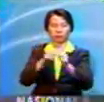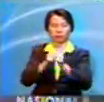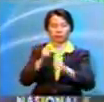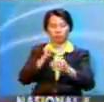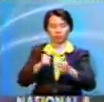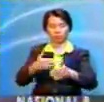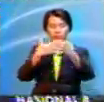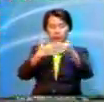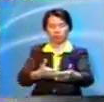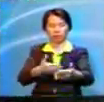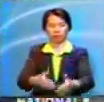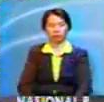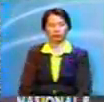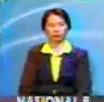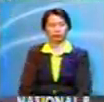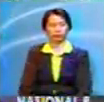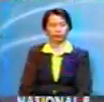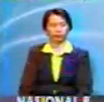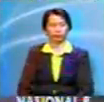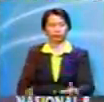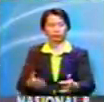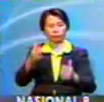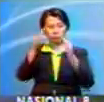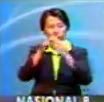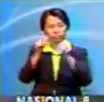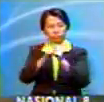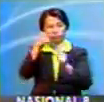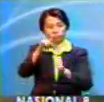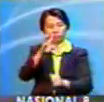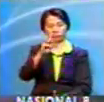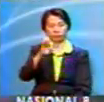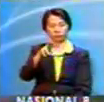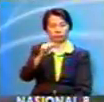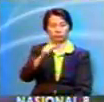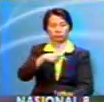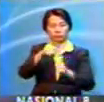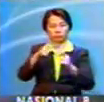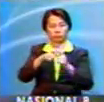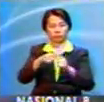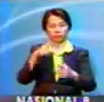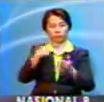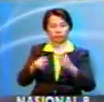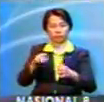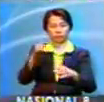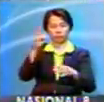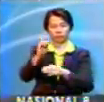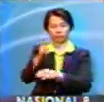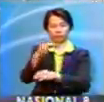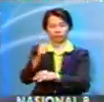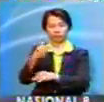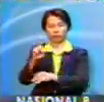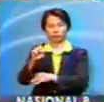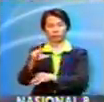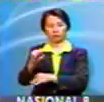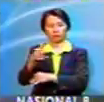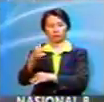menerusi sebagai penalti. Penjaga gawang Tok Gajah Khairul Azhan muncul wira Pahang apabila menafikan sebagai Nur Syahrul Idlan